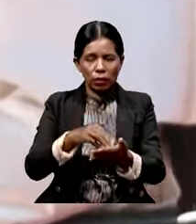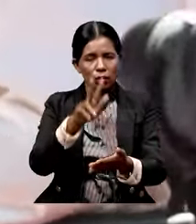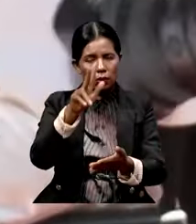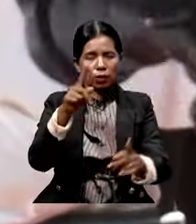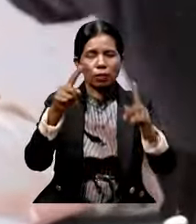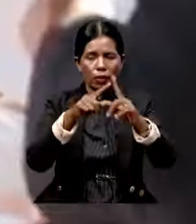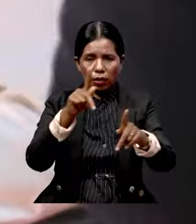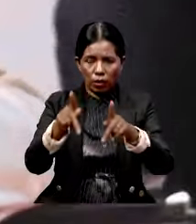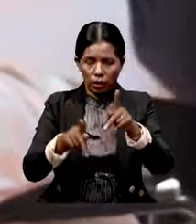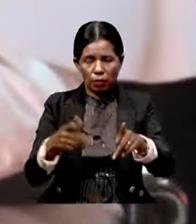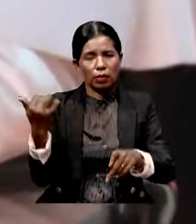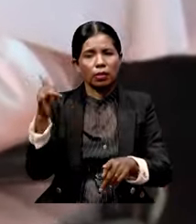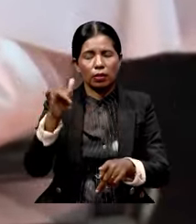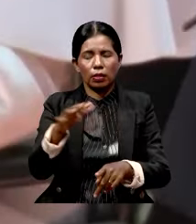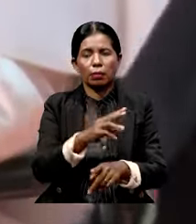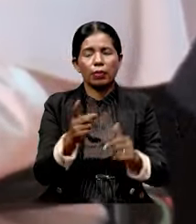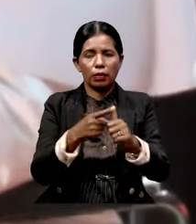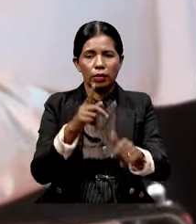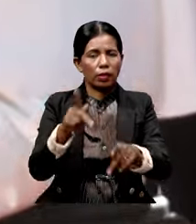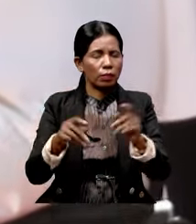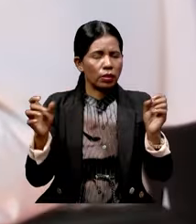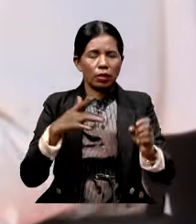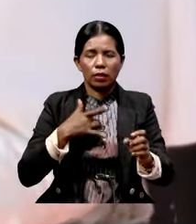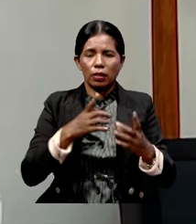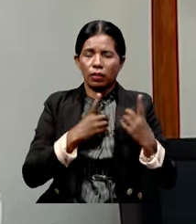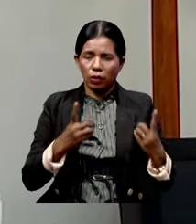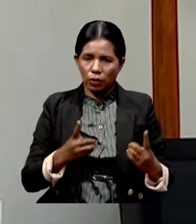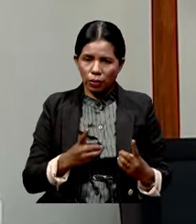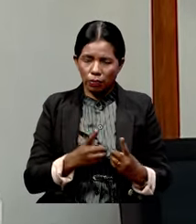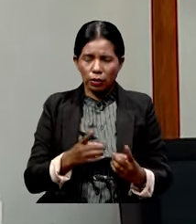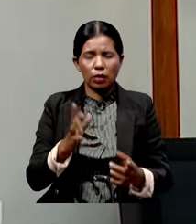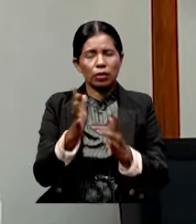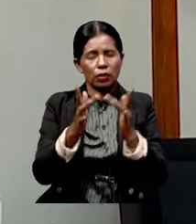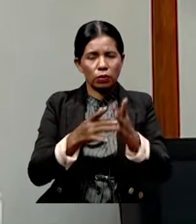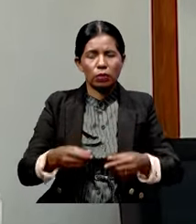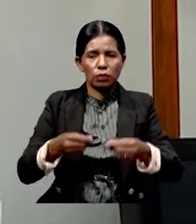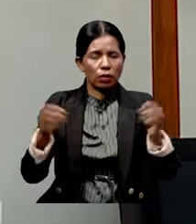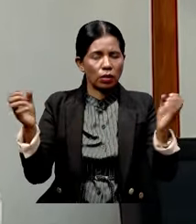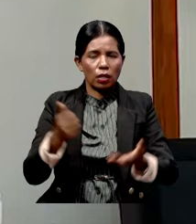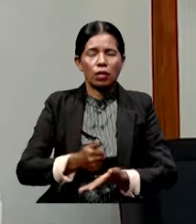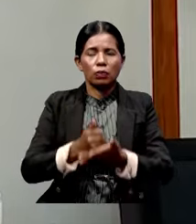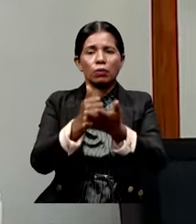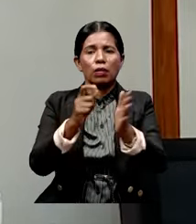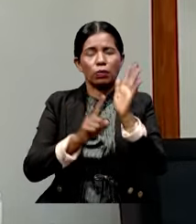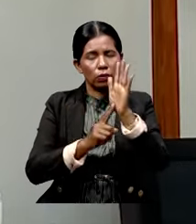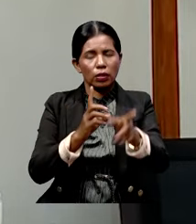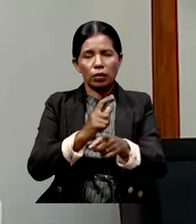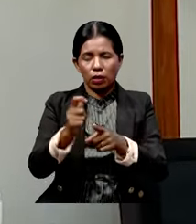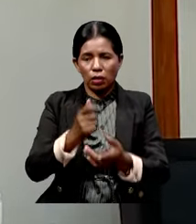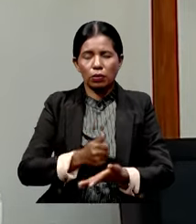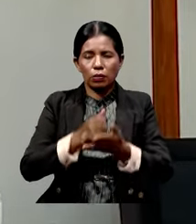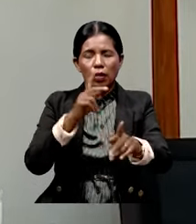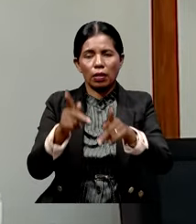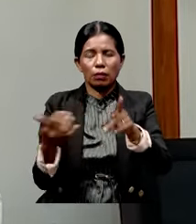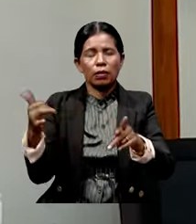comunidade Alma, mensagem primeiro e masela senti domi nebe Jesus fo, bainhira lahatudu ia prati Hanesan fotulumba ema